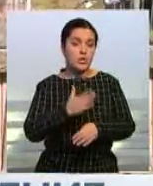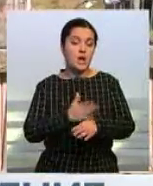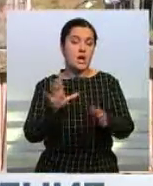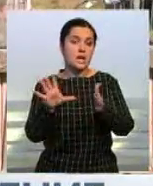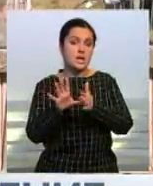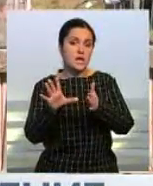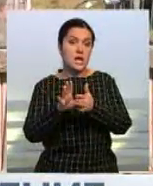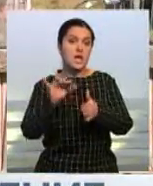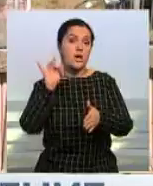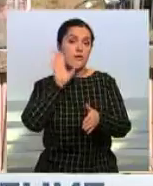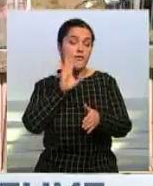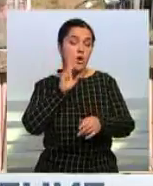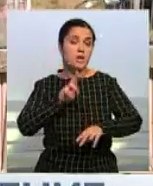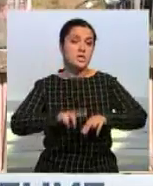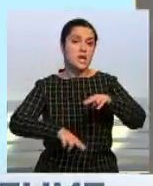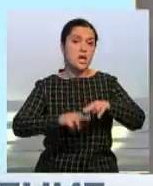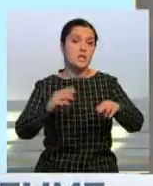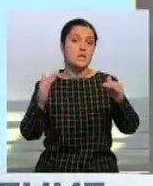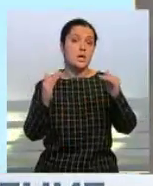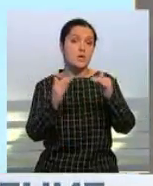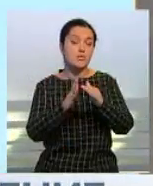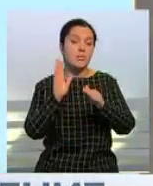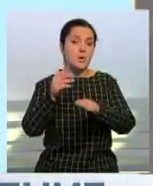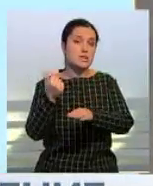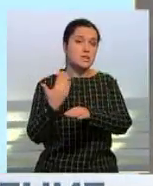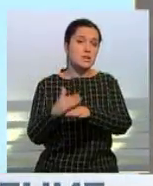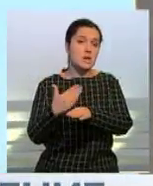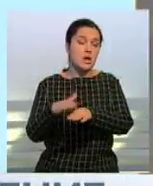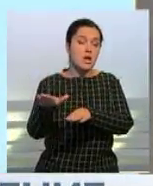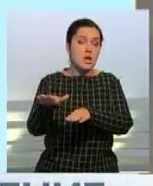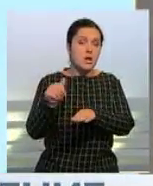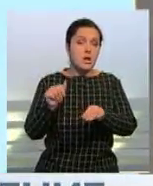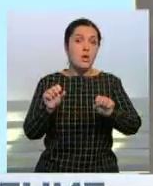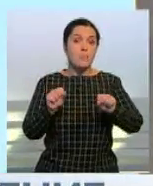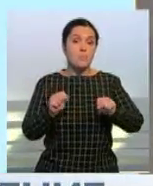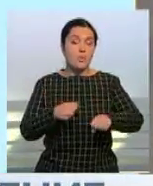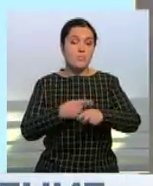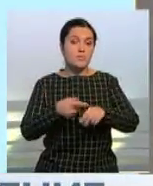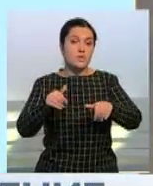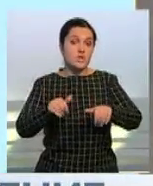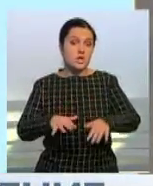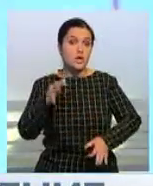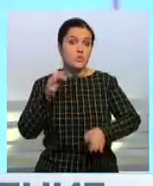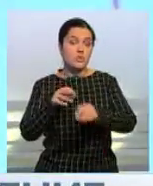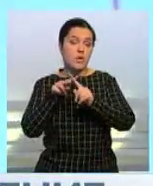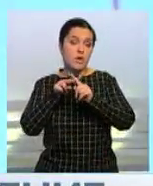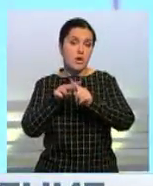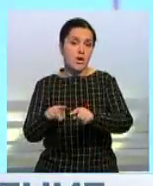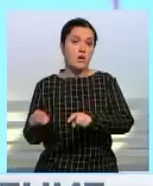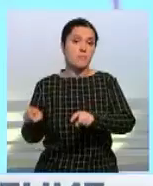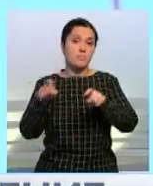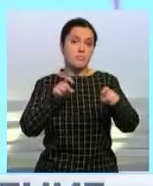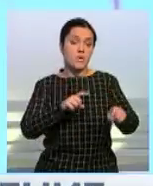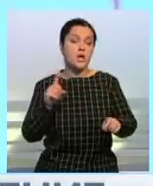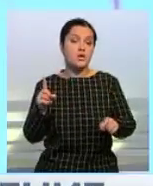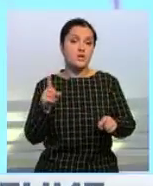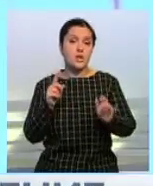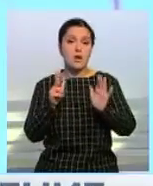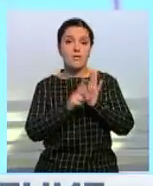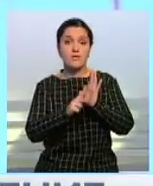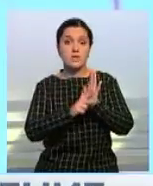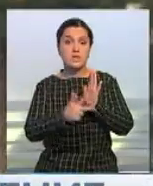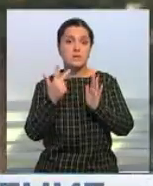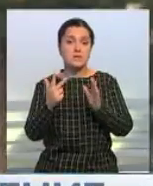и воду. Для строительства домов решен вопрос ипотечного кредитования. Сейчас решение суда о принудительном переселении ожидает 83